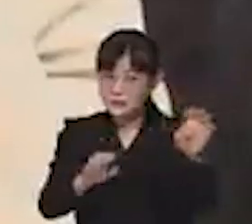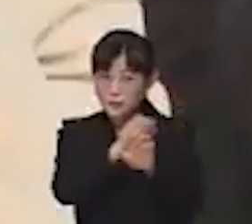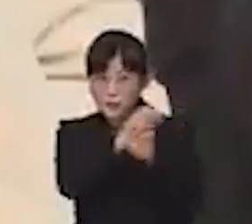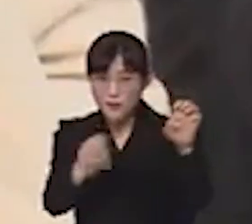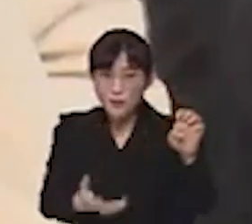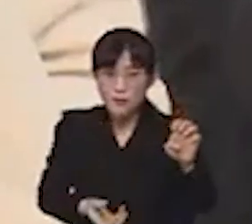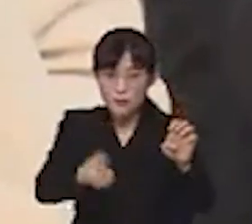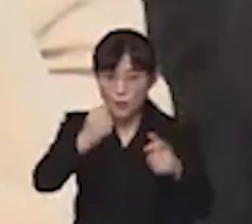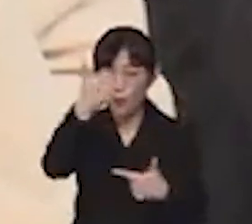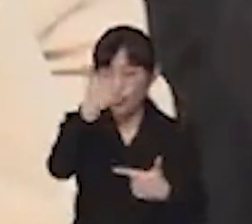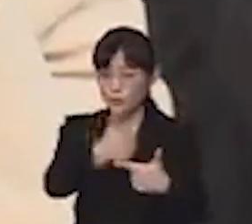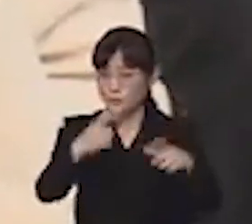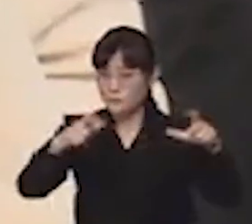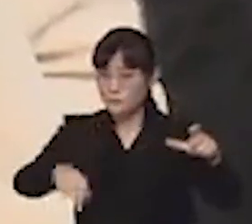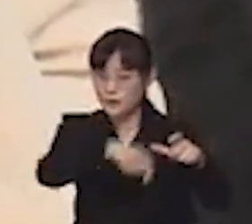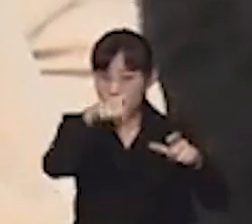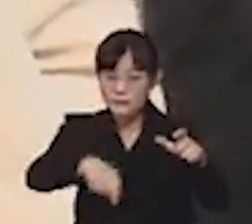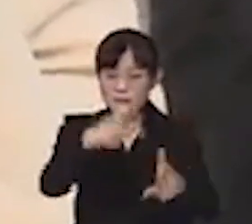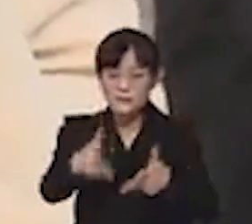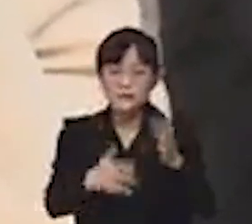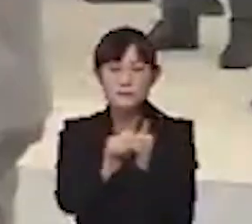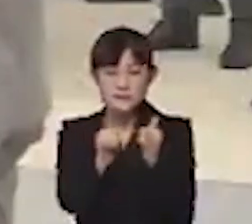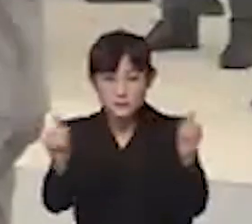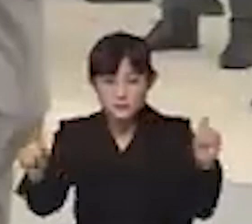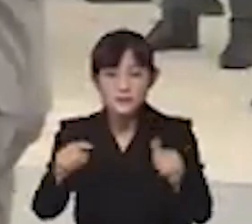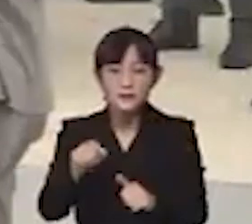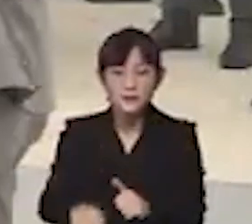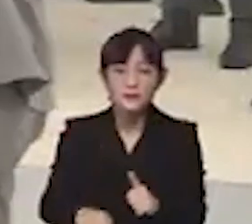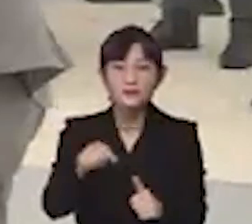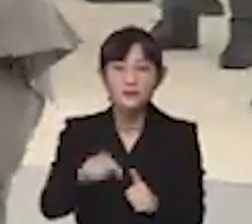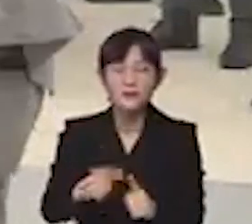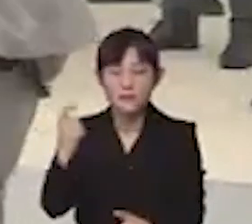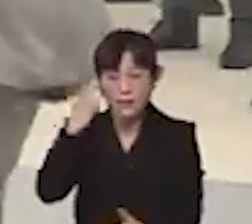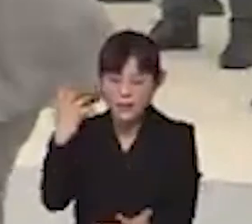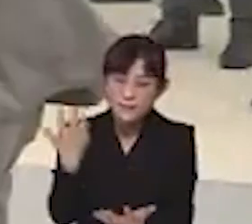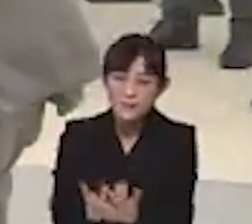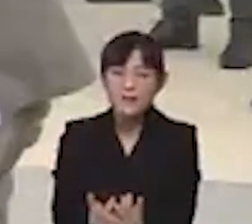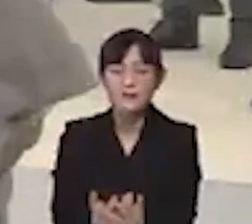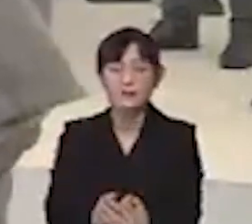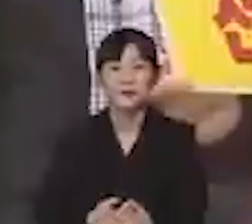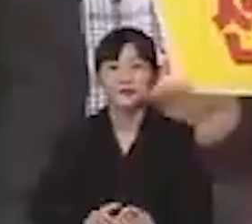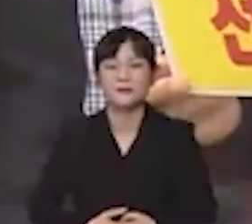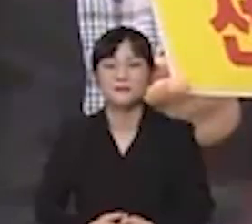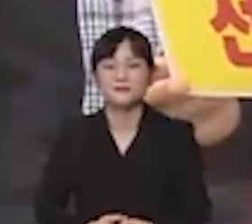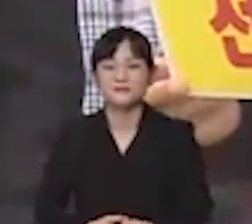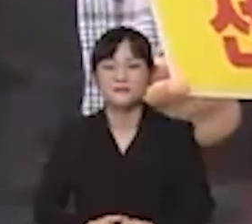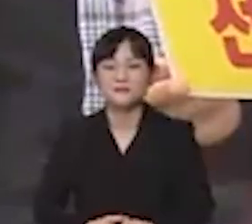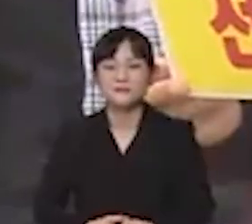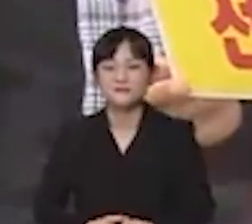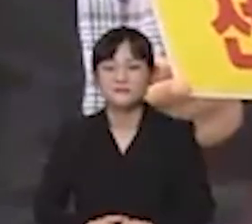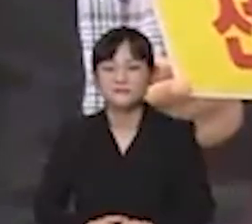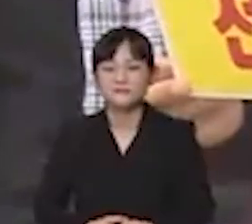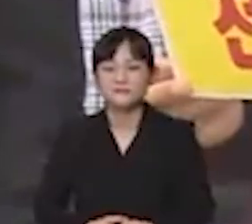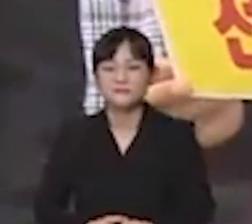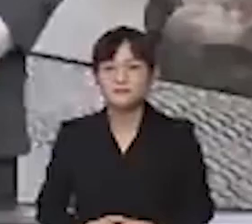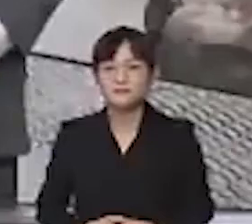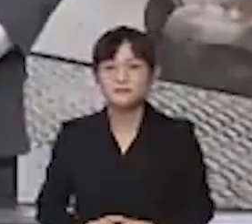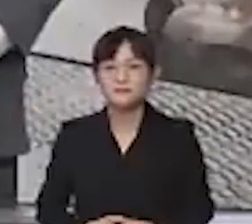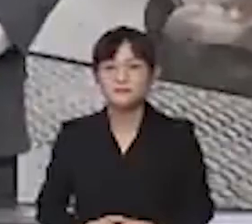40%를 차지하는 호남 지역 태양광 사업자들이 날벼락을 맞았습니다. KBC 구영슬입니다.